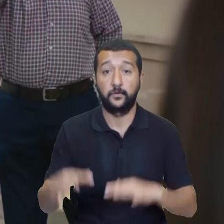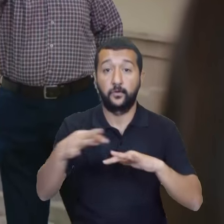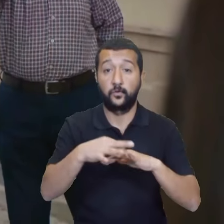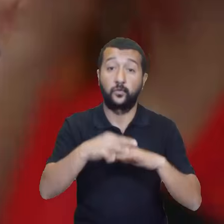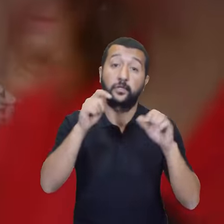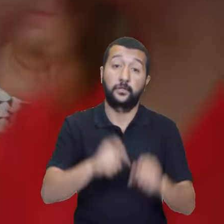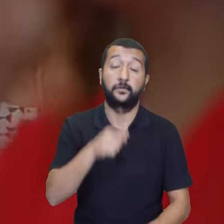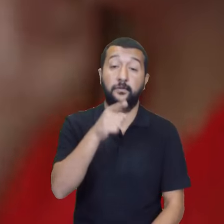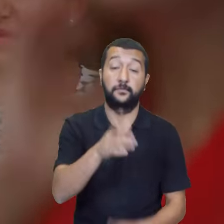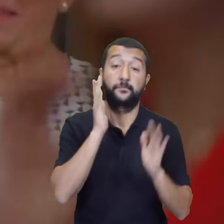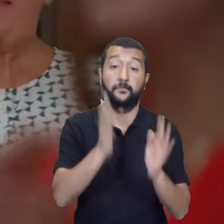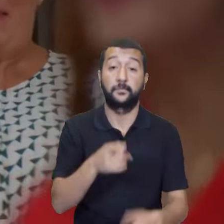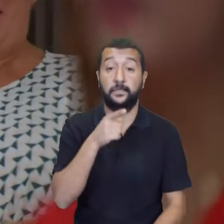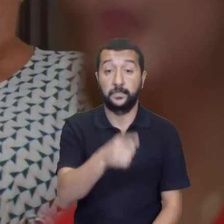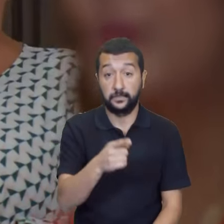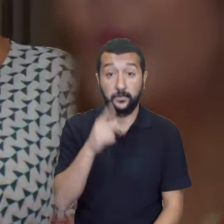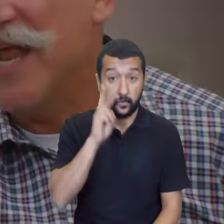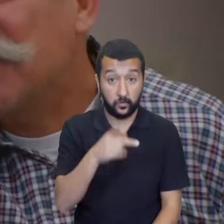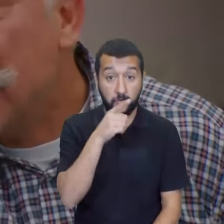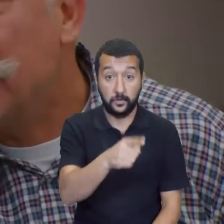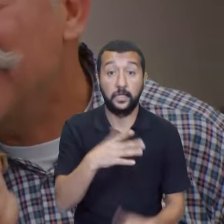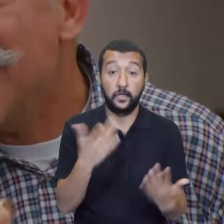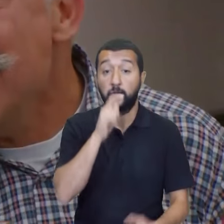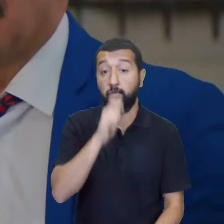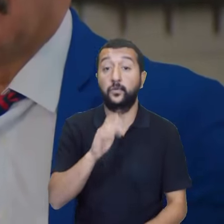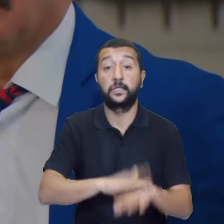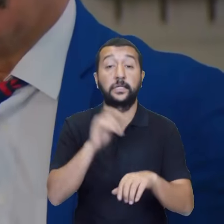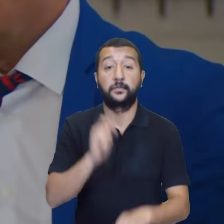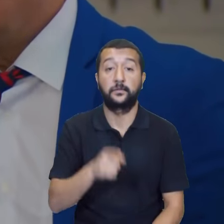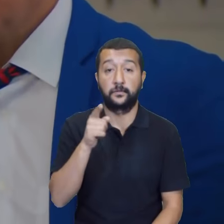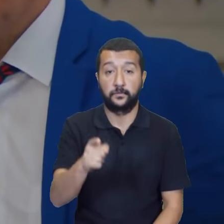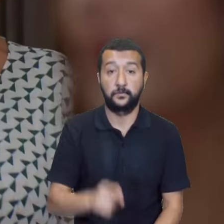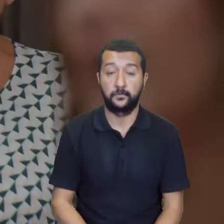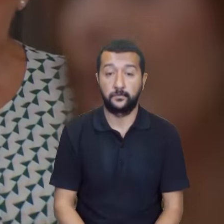Yüzük takacakmış. Ha! Şiştin mi? Nasıl sözleneceksin?